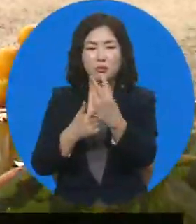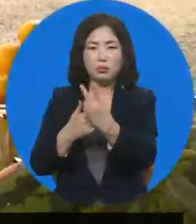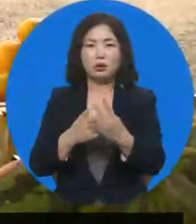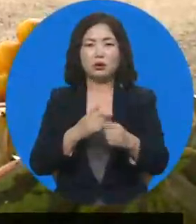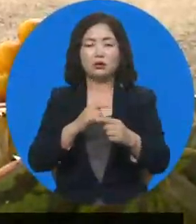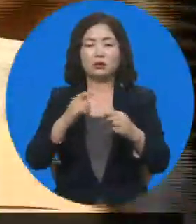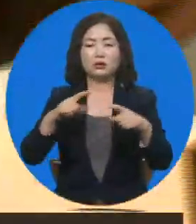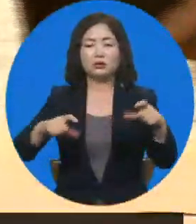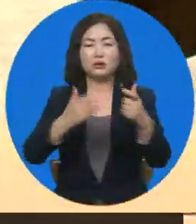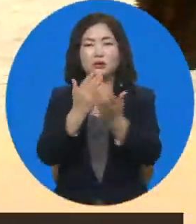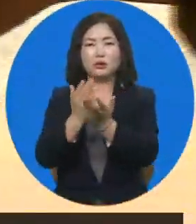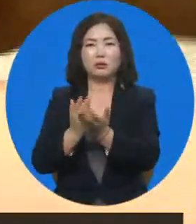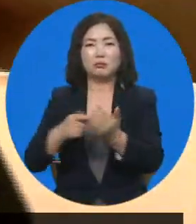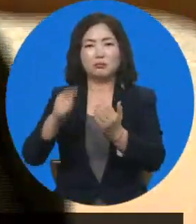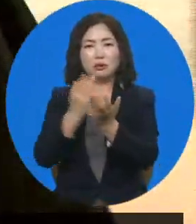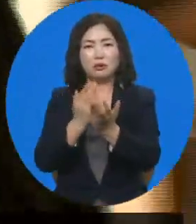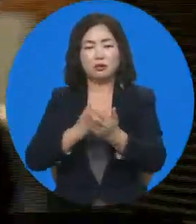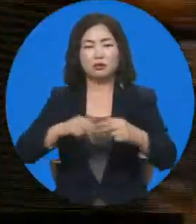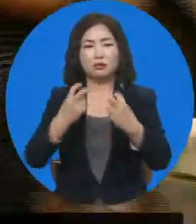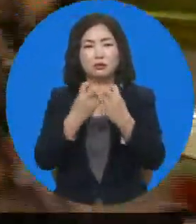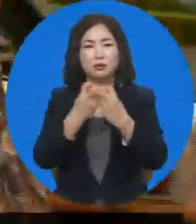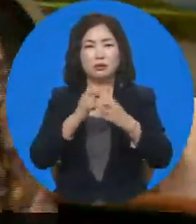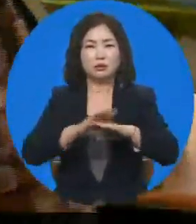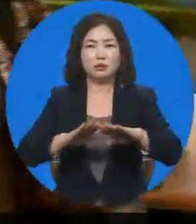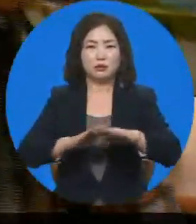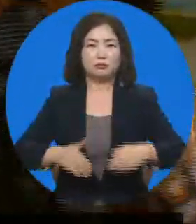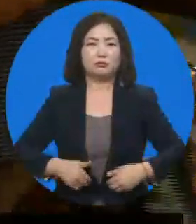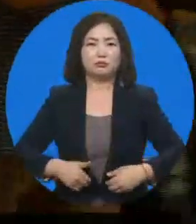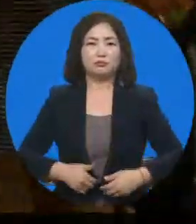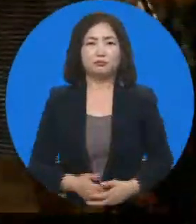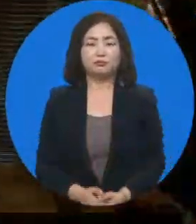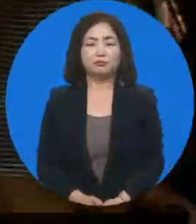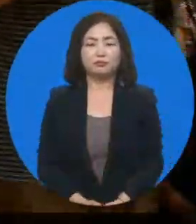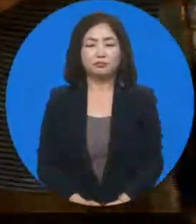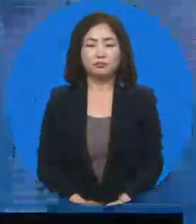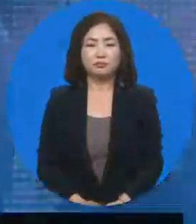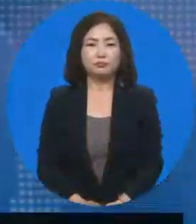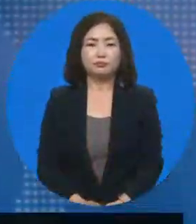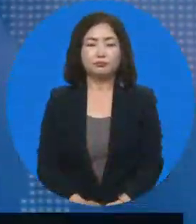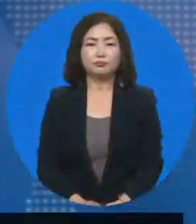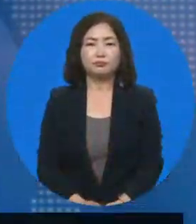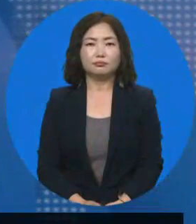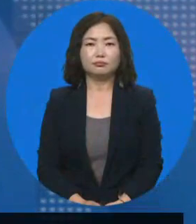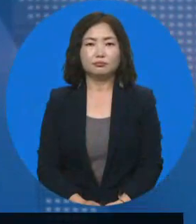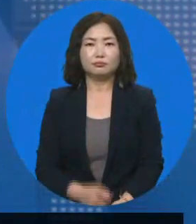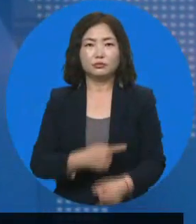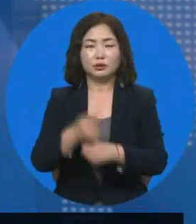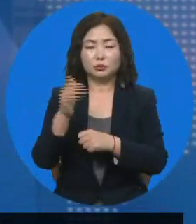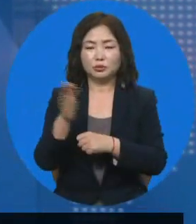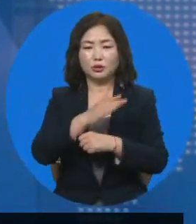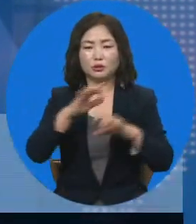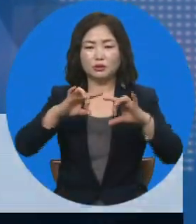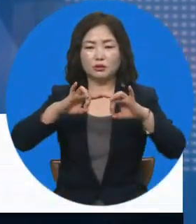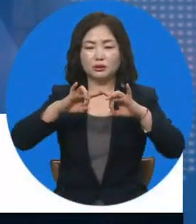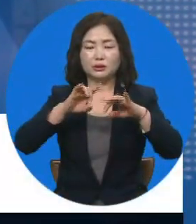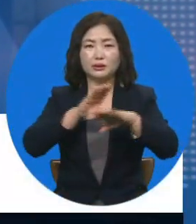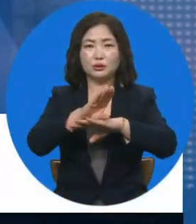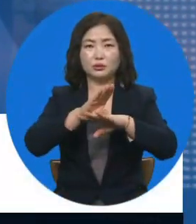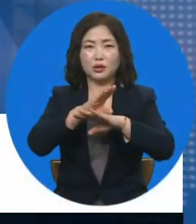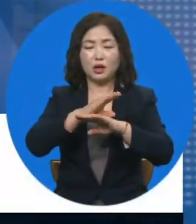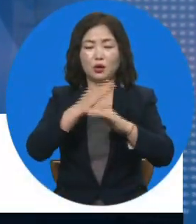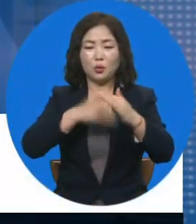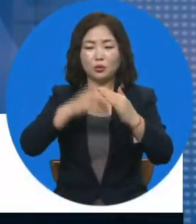맞춤형 정책이 필요해 보입니다 mbc 뉴스 엄지언 입니다 내년부터는 전기자동차